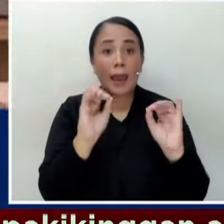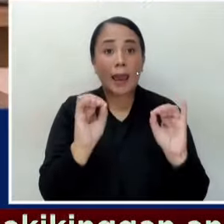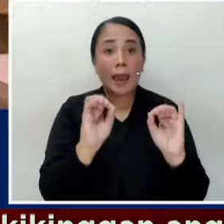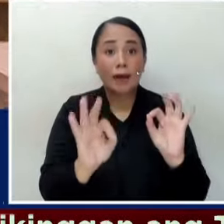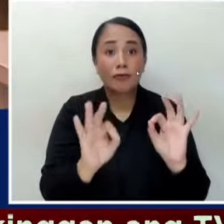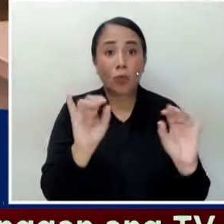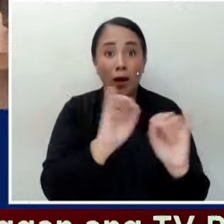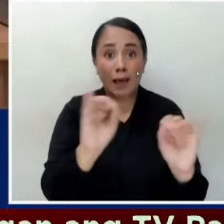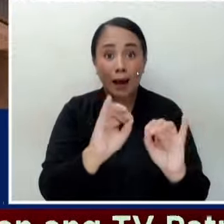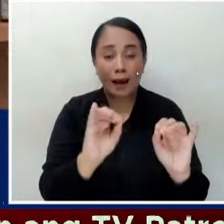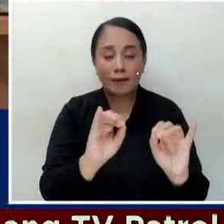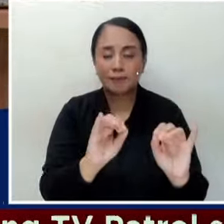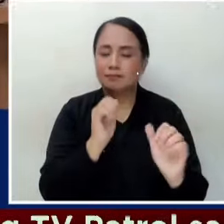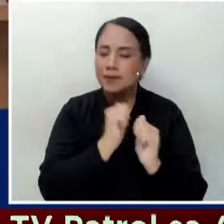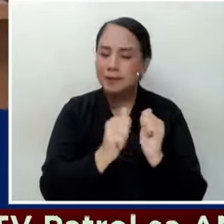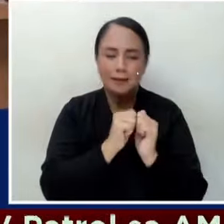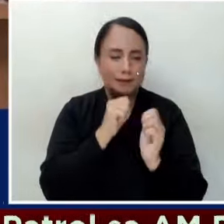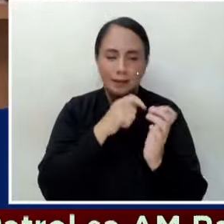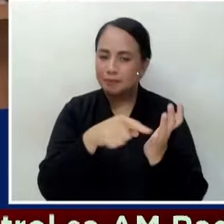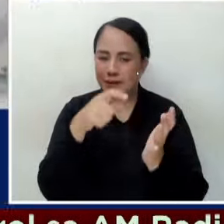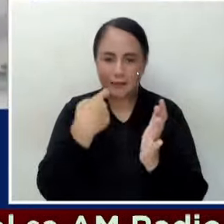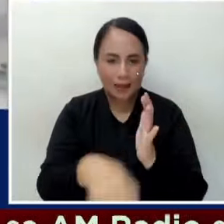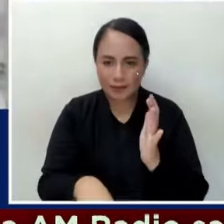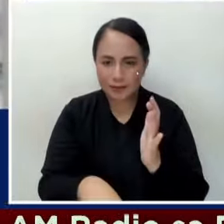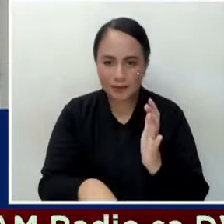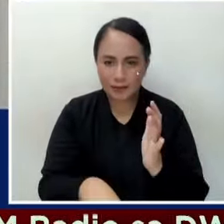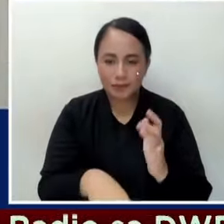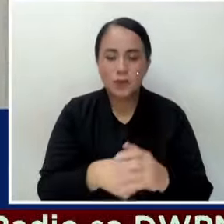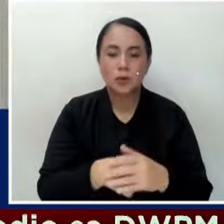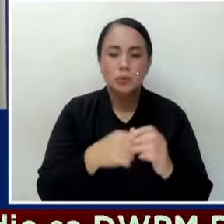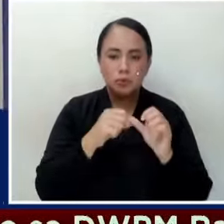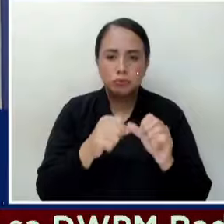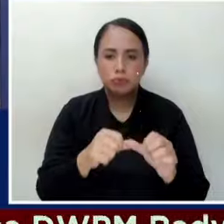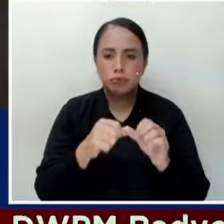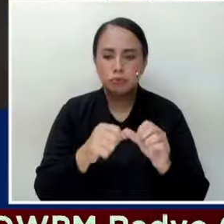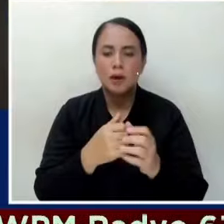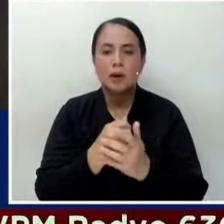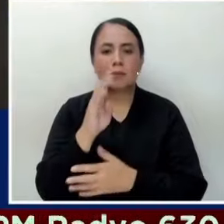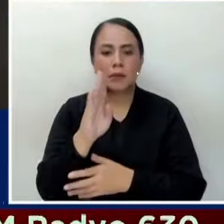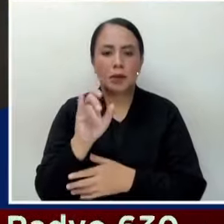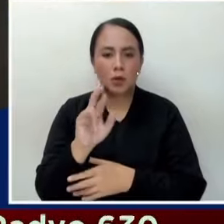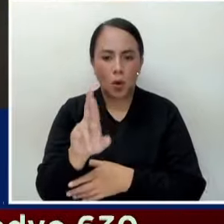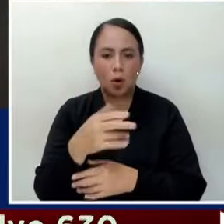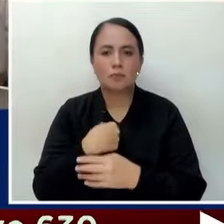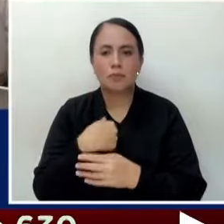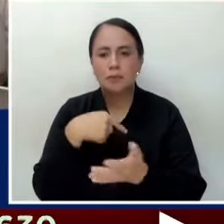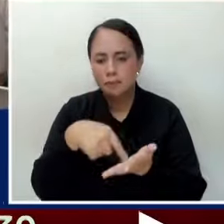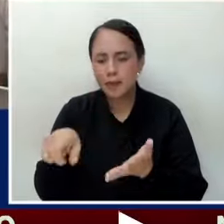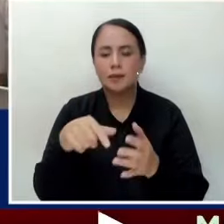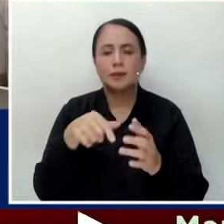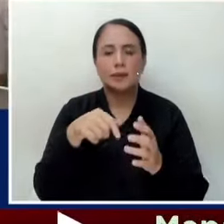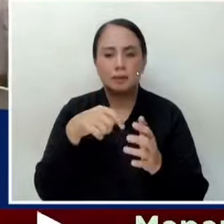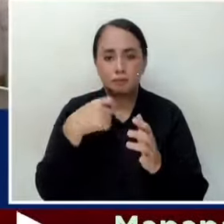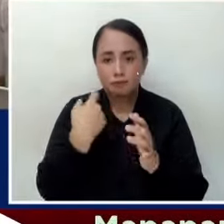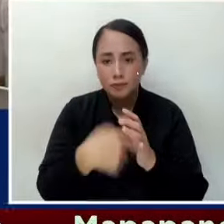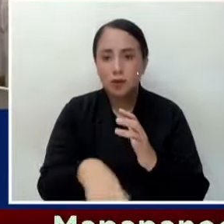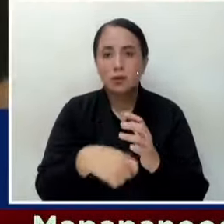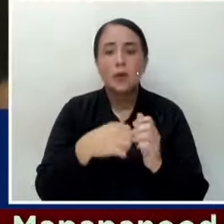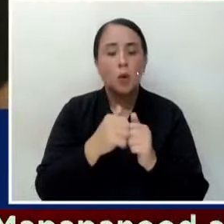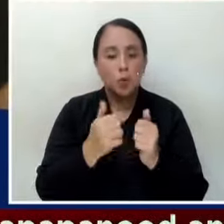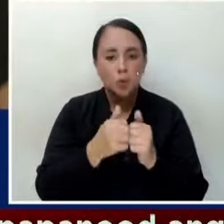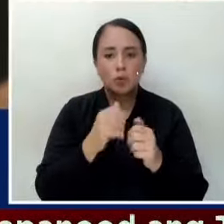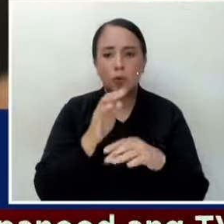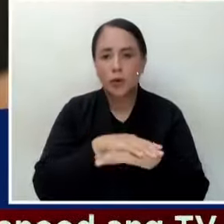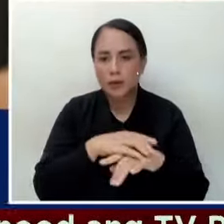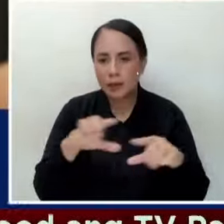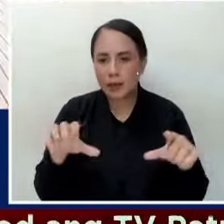niyan. Tiniyak naman ni Lumagi na patuloy na pinadadali ng BIR ang pagbabayad ng buwis sa pamamagitan ng online